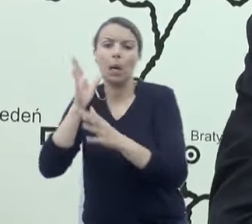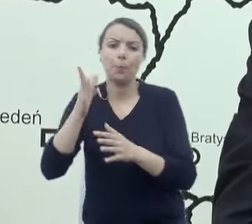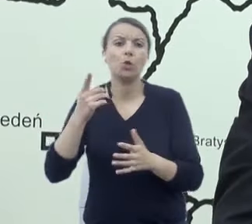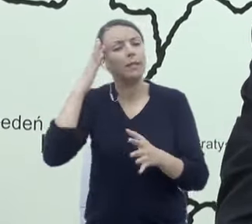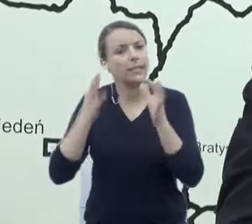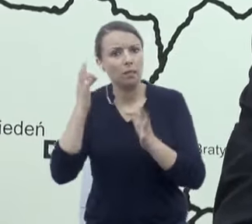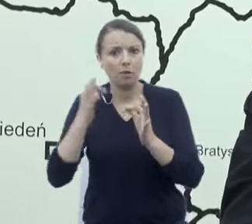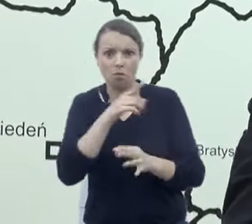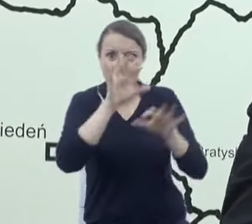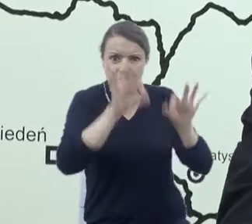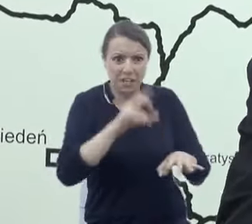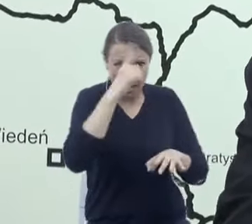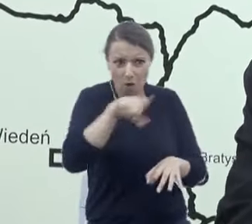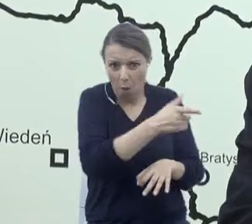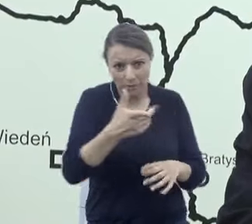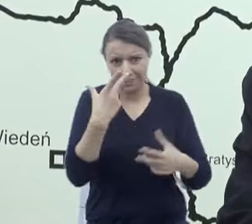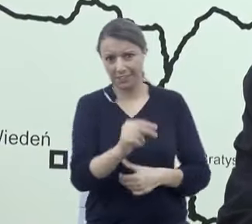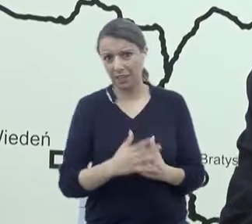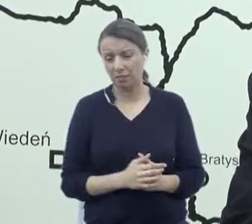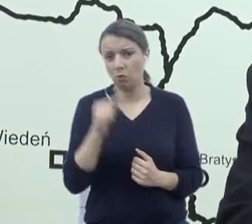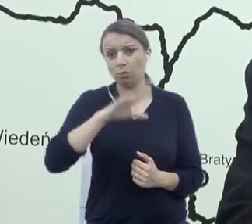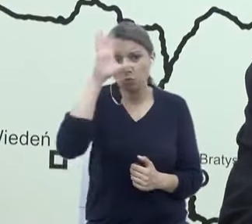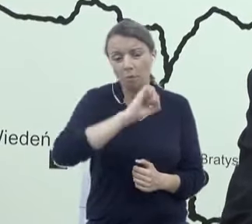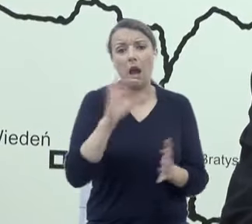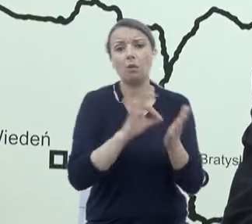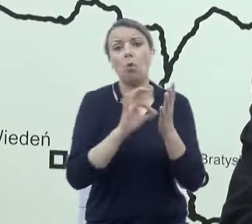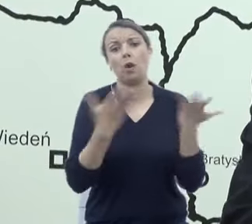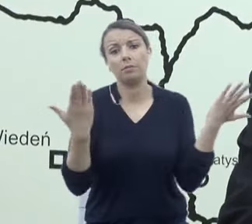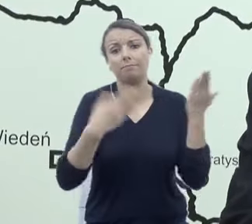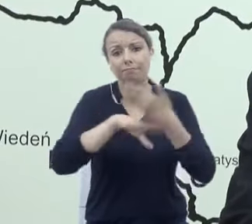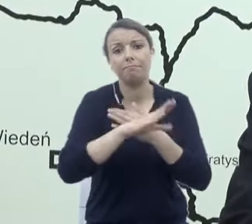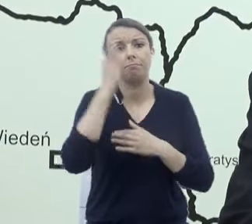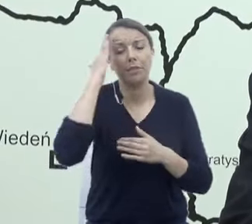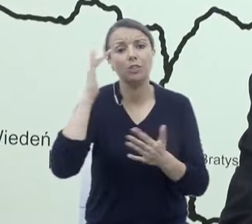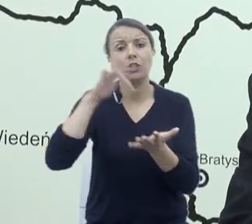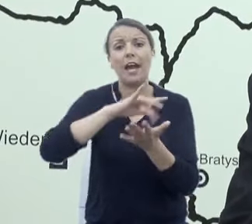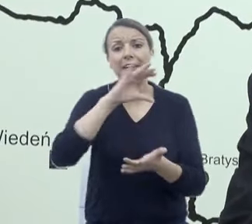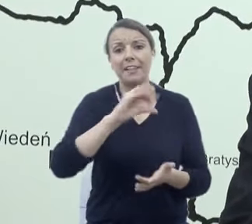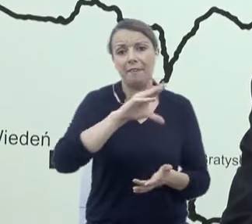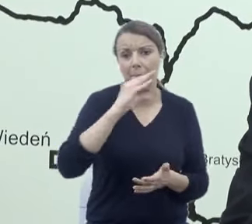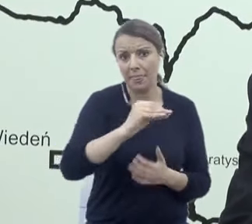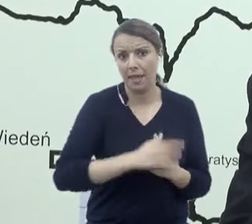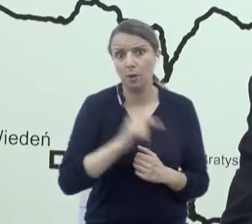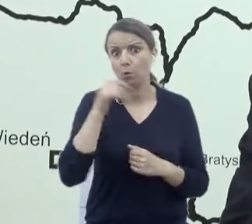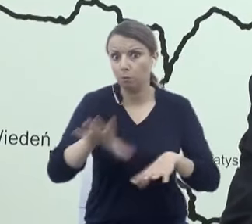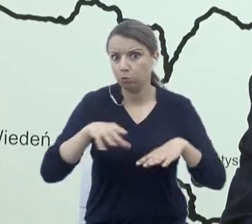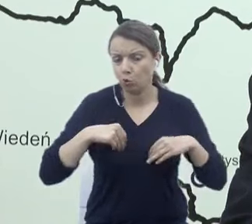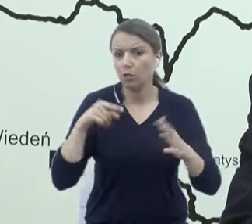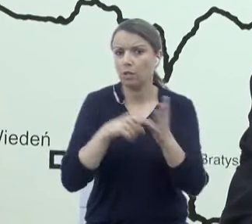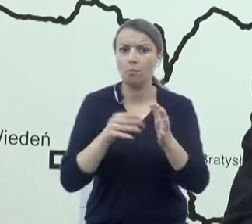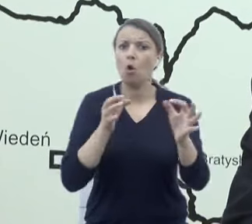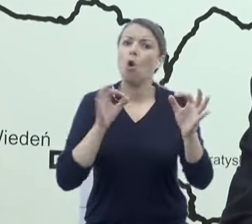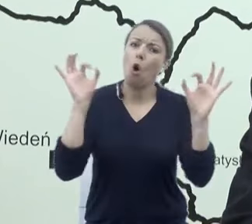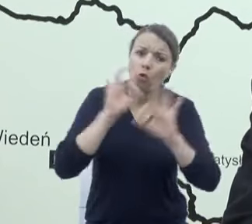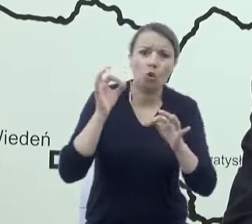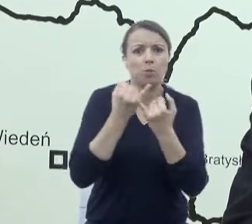tym no, zapomnieć. Tak się zdarzyło, że mieszkają w Jedwabnym, jakoś przyjąć do wiadomości, że wydarzyły się tam tragiczne rzeczy i